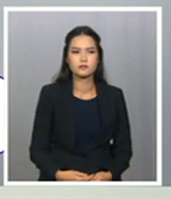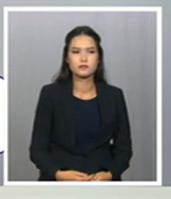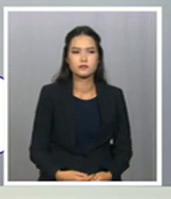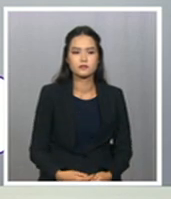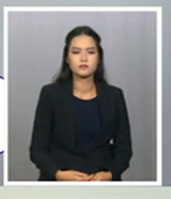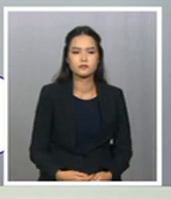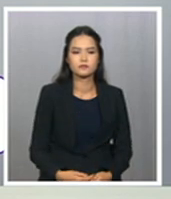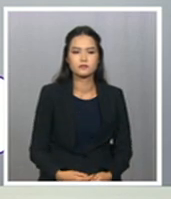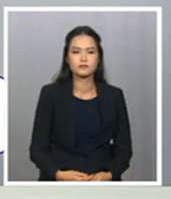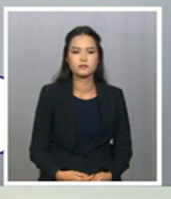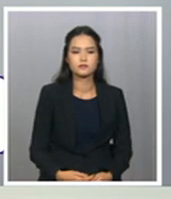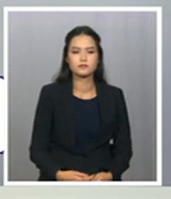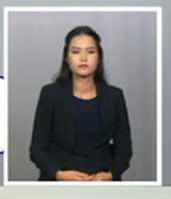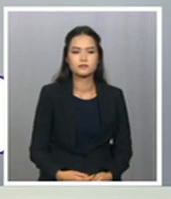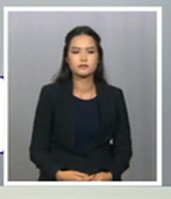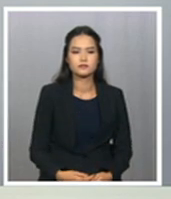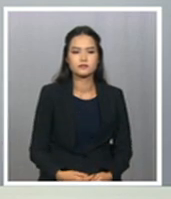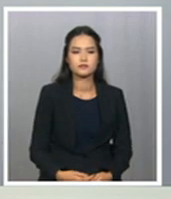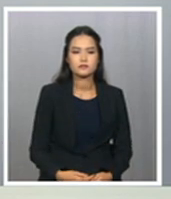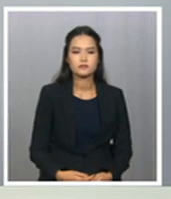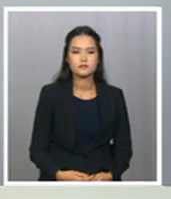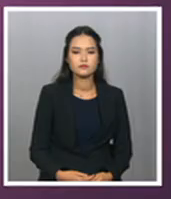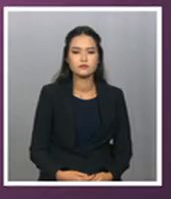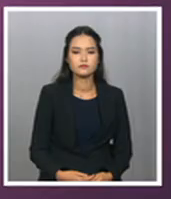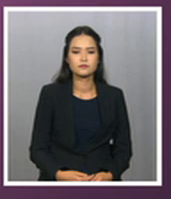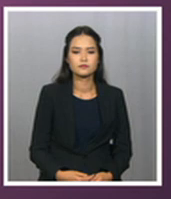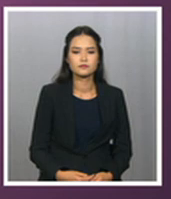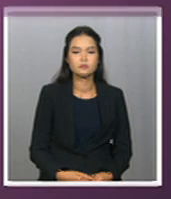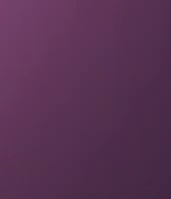жаздық. Назарларыңызға рахмет, сау болыңыздар.